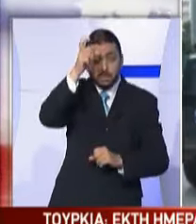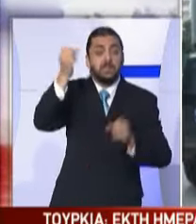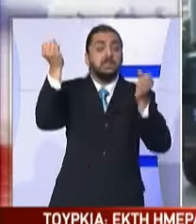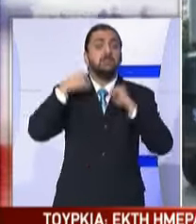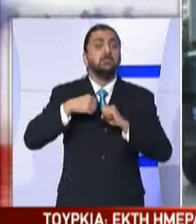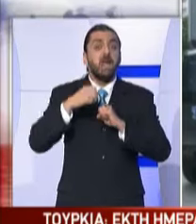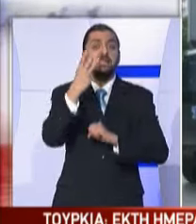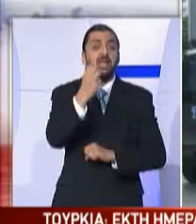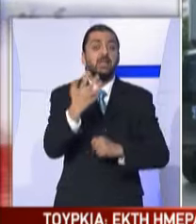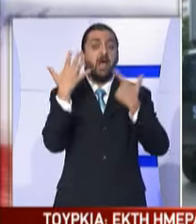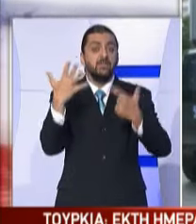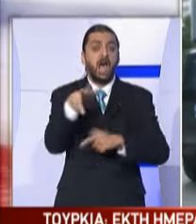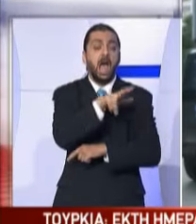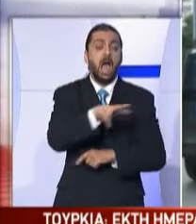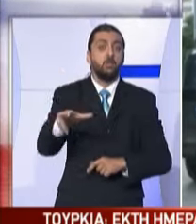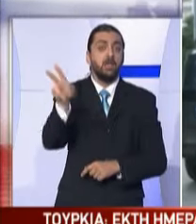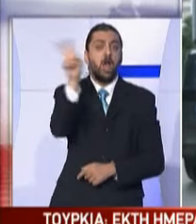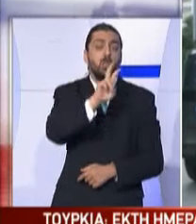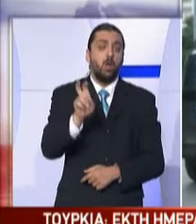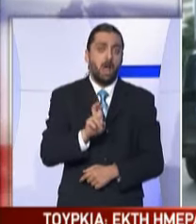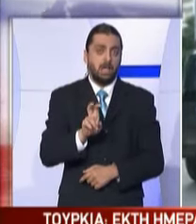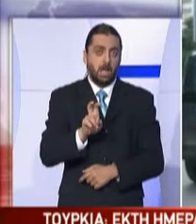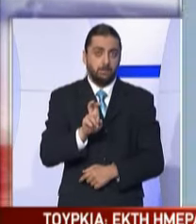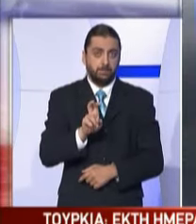φτάσει τα 37 εκατομμύρια δολάρια.